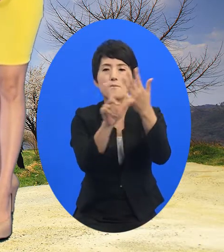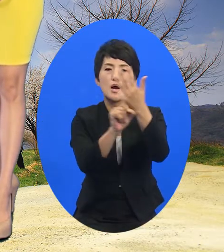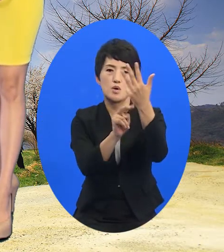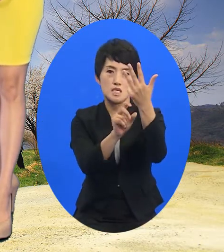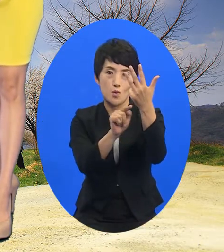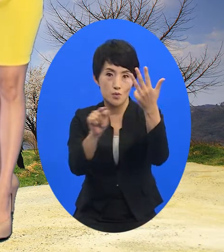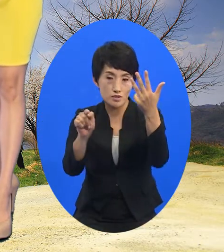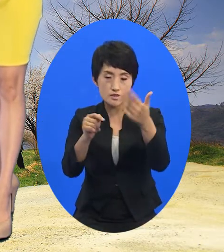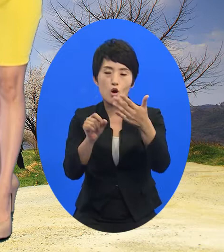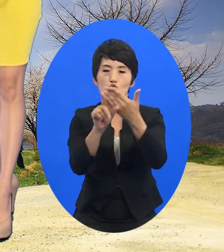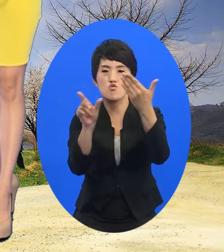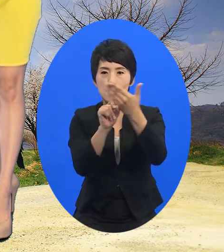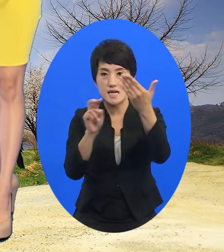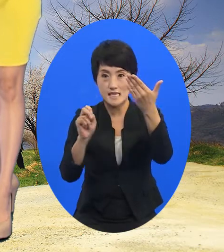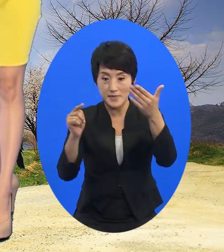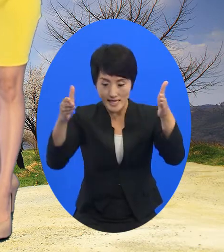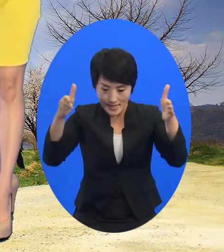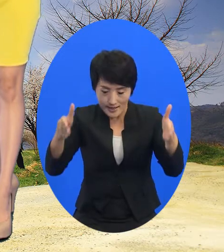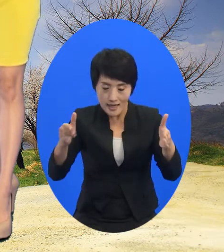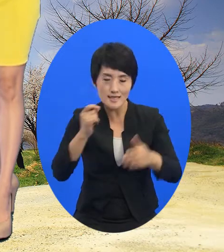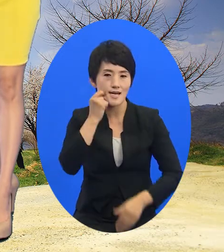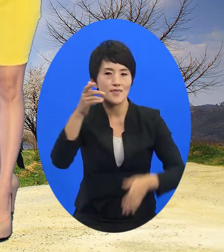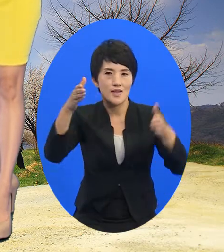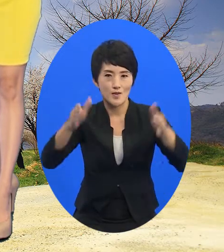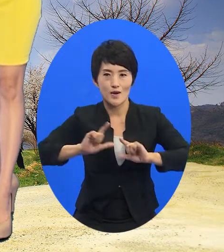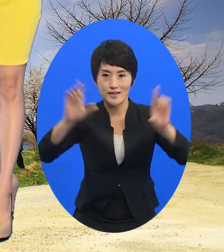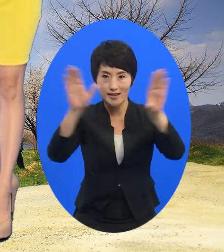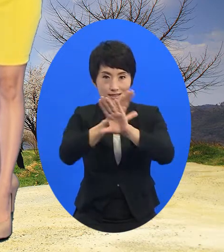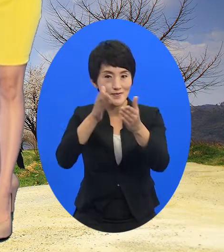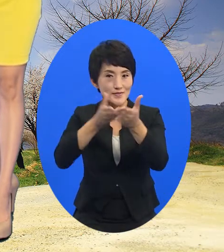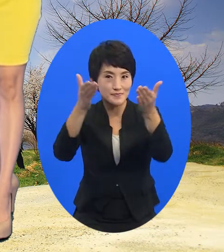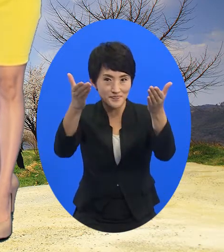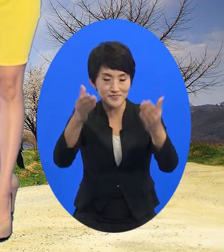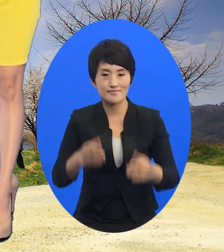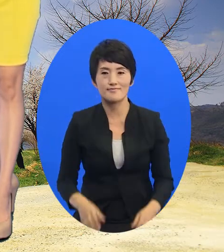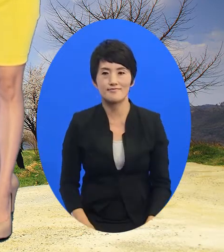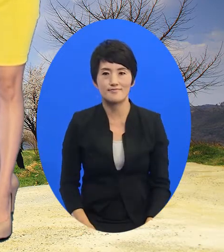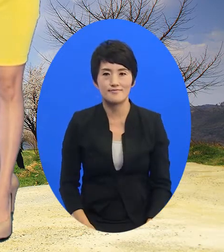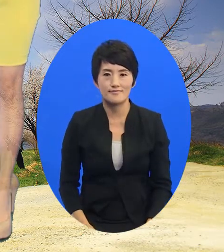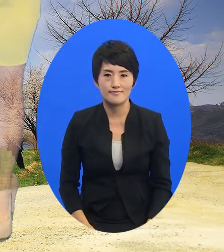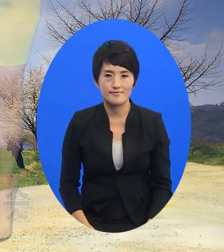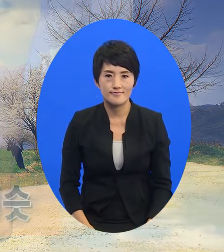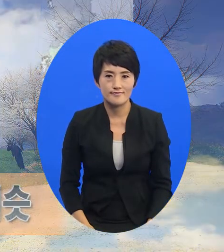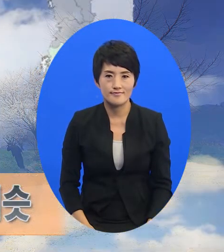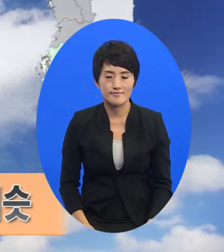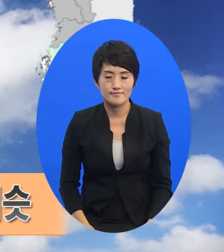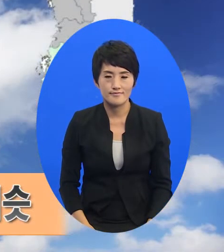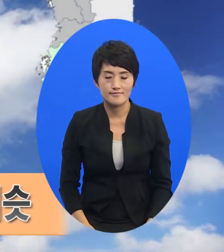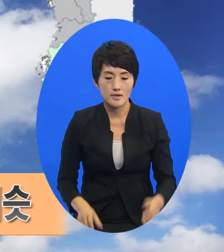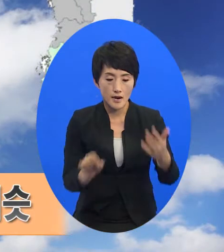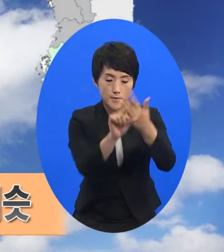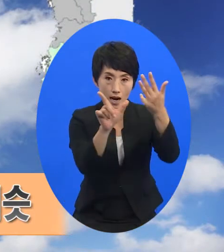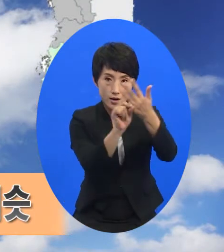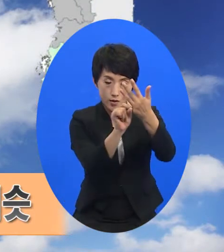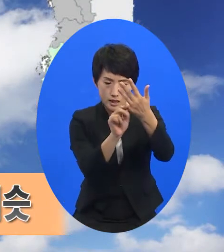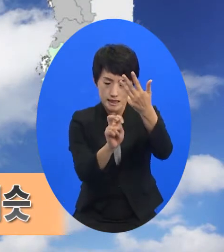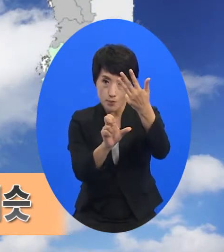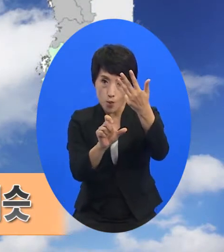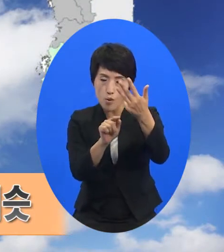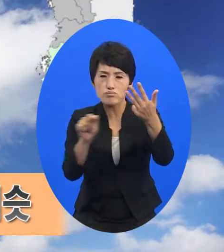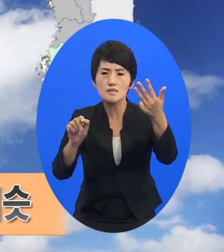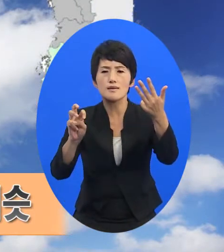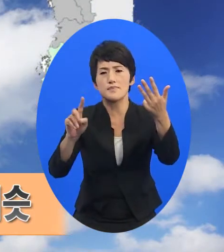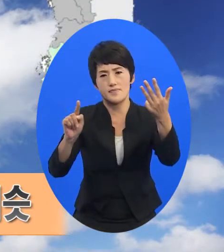25일부터 9월 21일까지 1개월 날씨 잔 난 전해드리겠습니다 우선 8월 25일부터